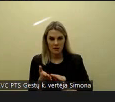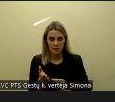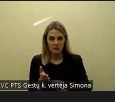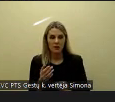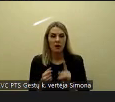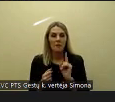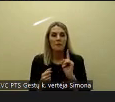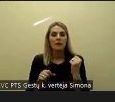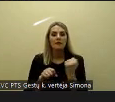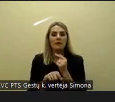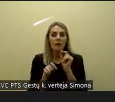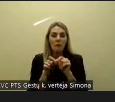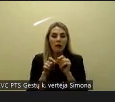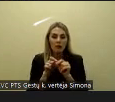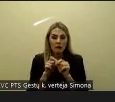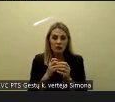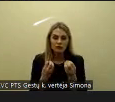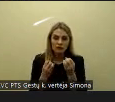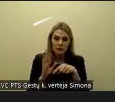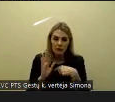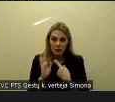nėra daugiau klausimų.